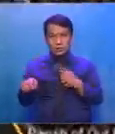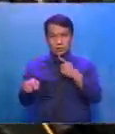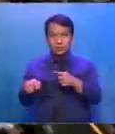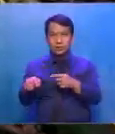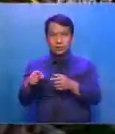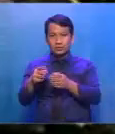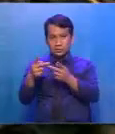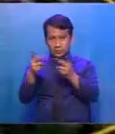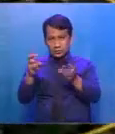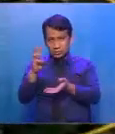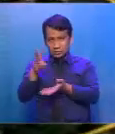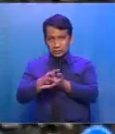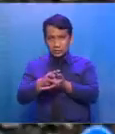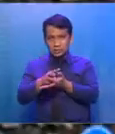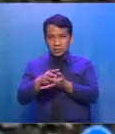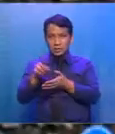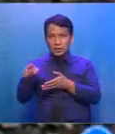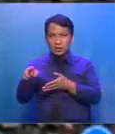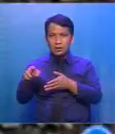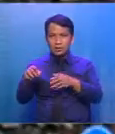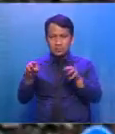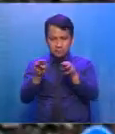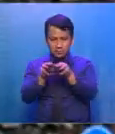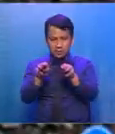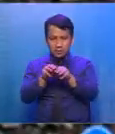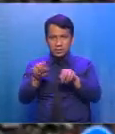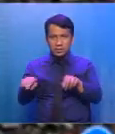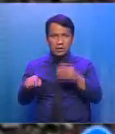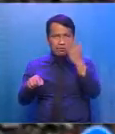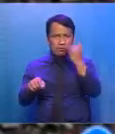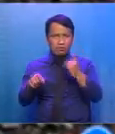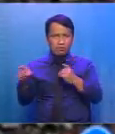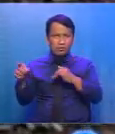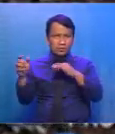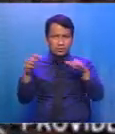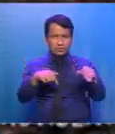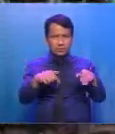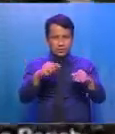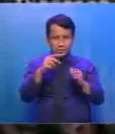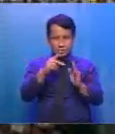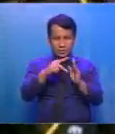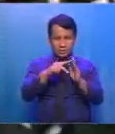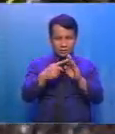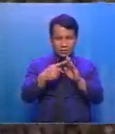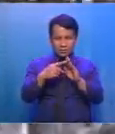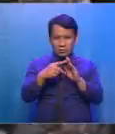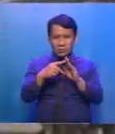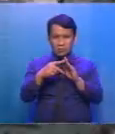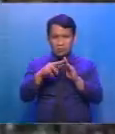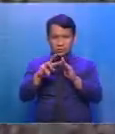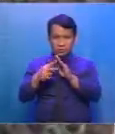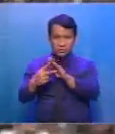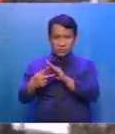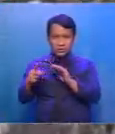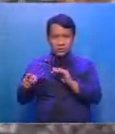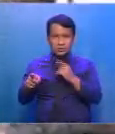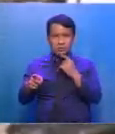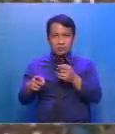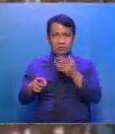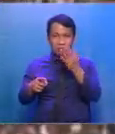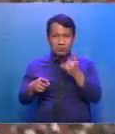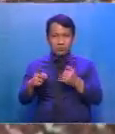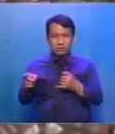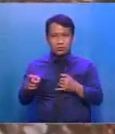ang siyudad ng Marikina. Bakit po matindi ang tama palagi sa Provident Village sa Marikina? Maaring isa po itong